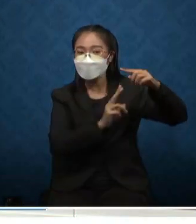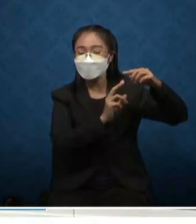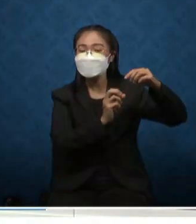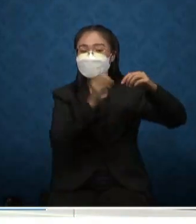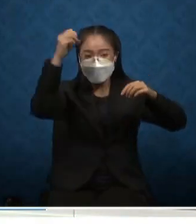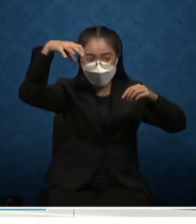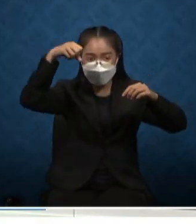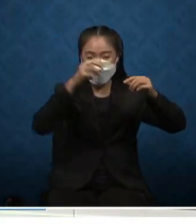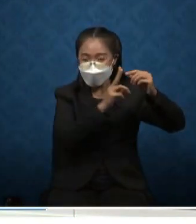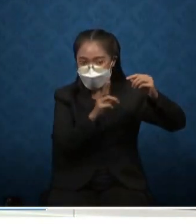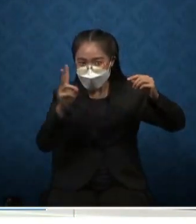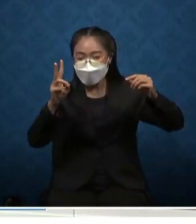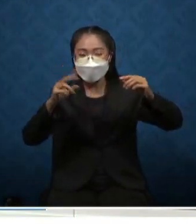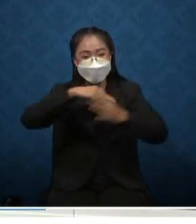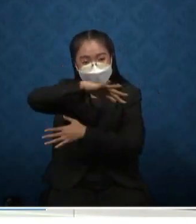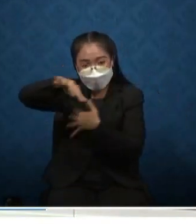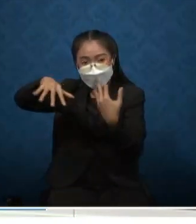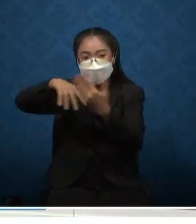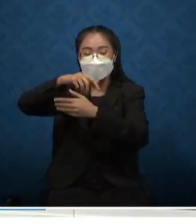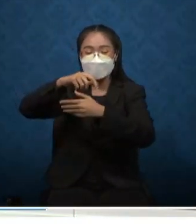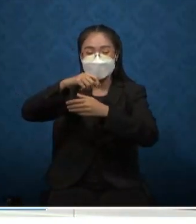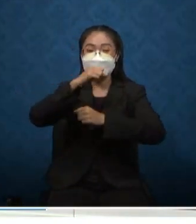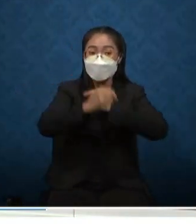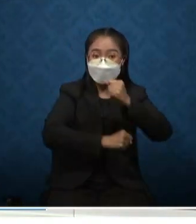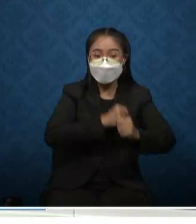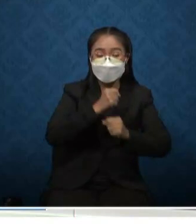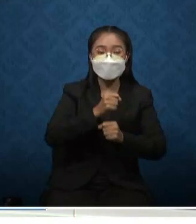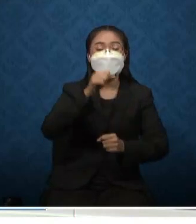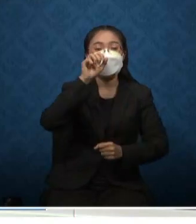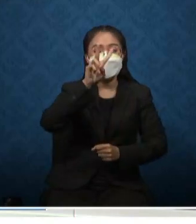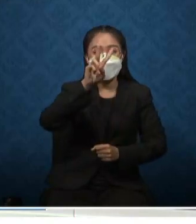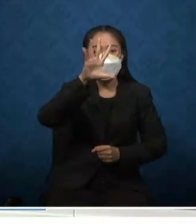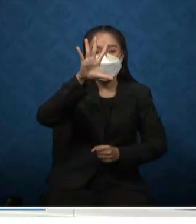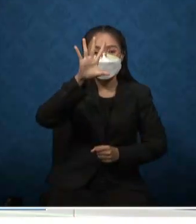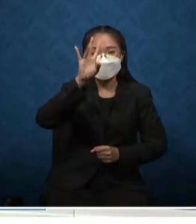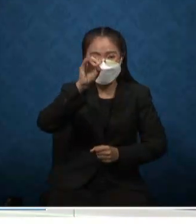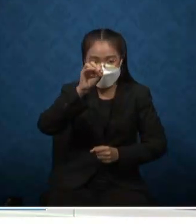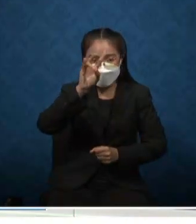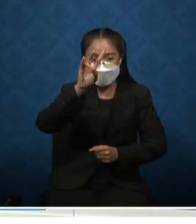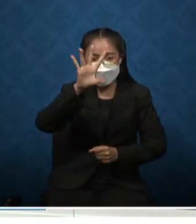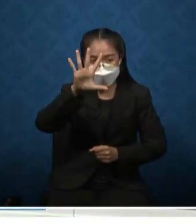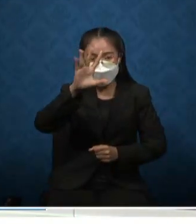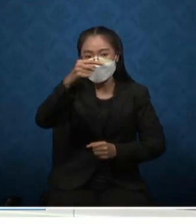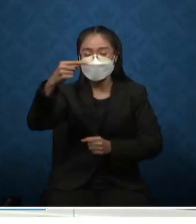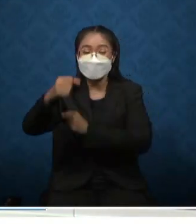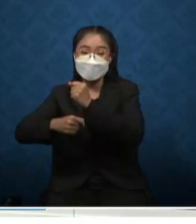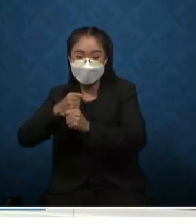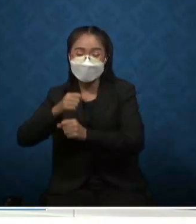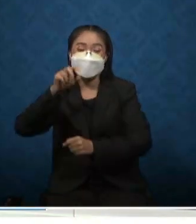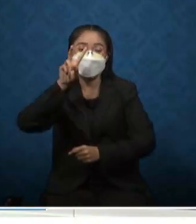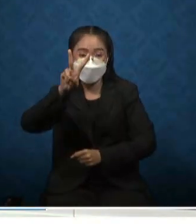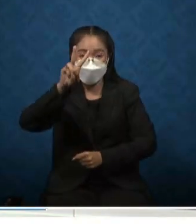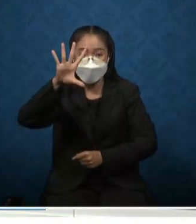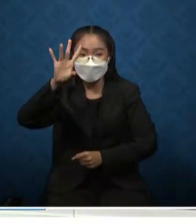เต็มรูปแบบครอบคลุมช่วงปี 275ถึงปี 2579โดยมี